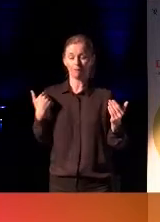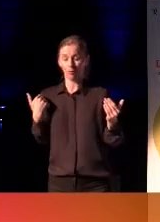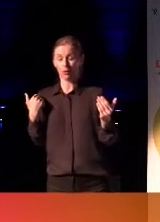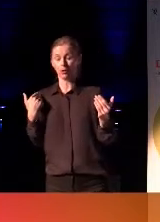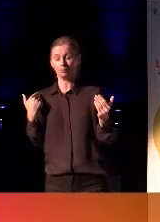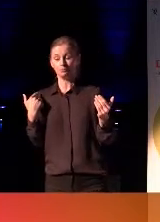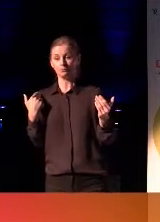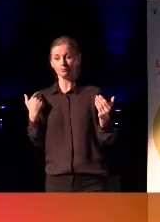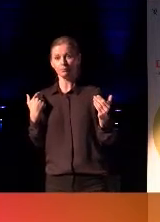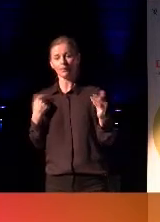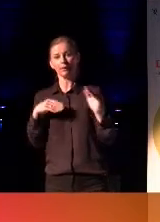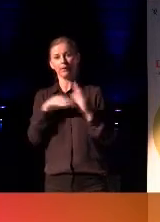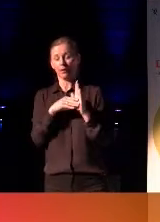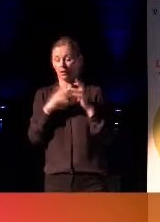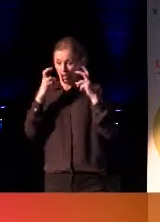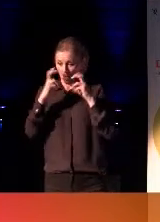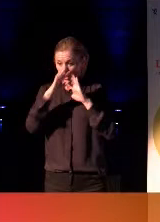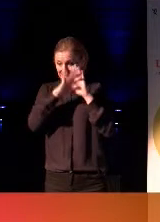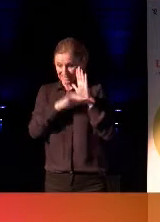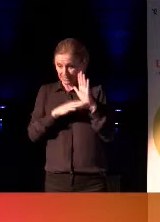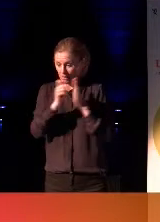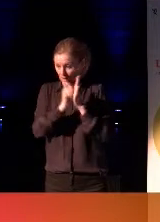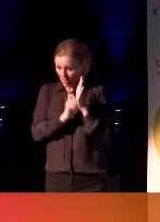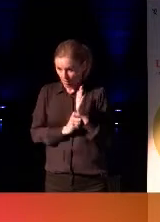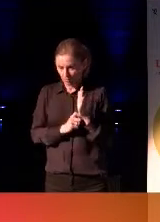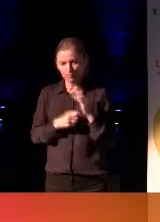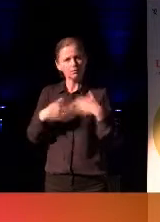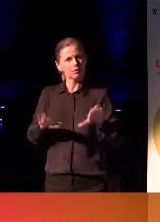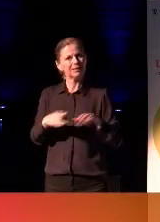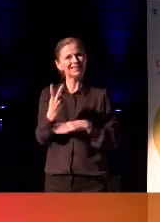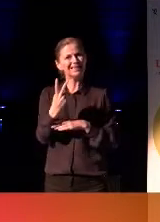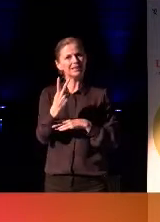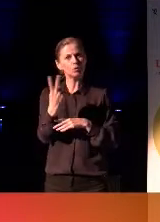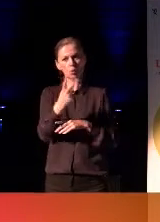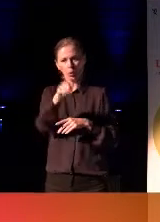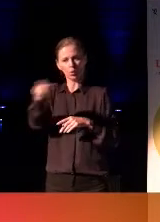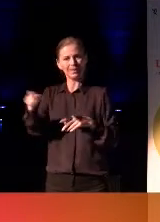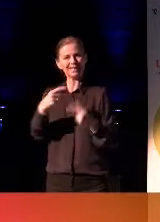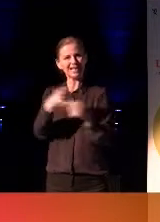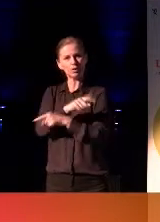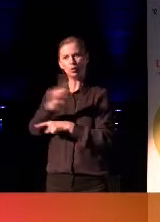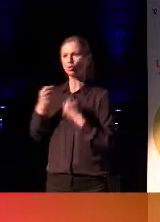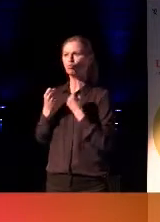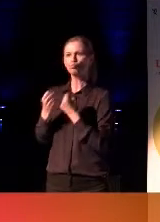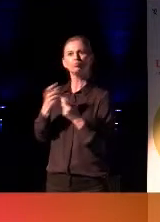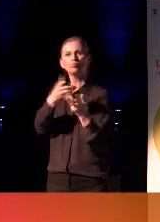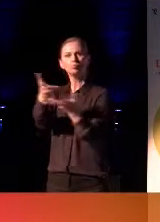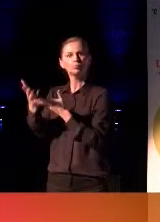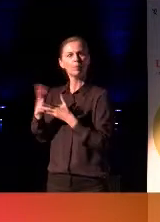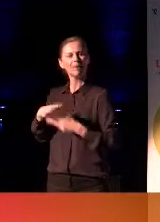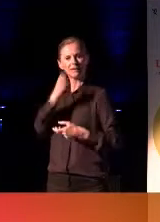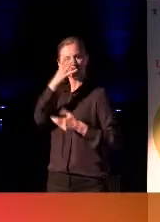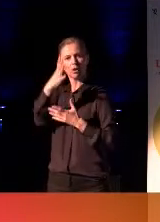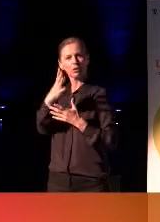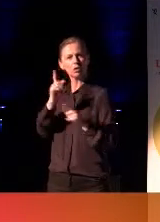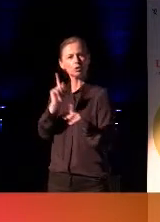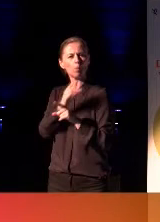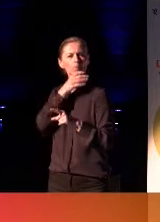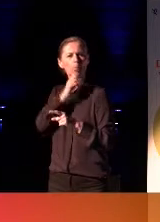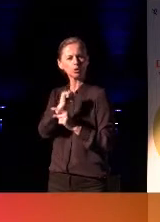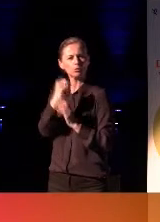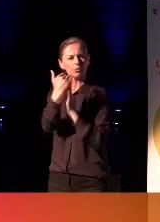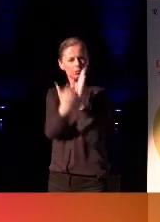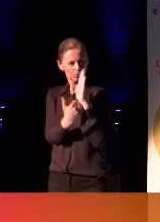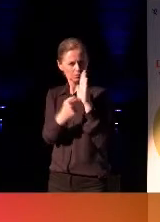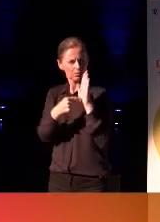å sette opp listen og lage planene. Nå kan de to sykepleierne være ute i tjenesten stedet, fordi man gjør dette smartere, sånn som Posten egentlig opererer